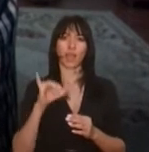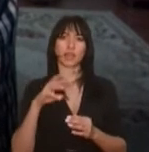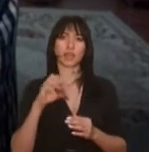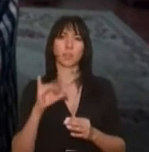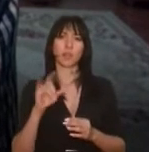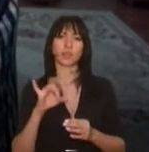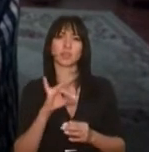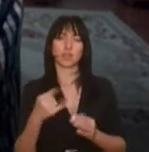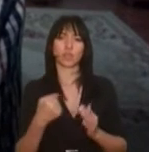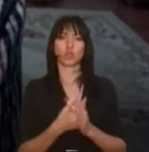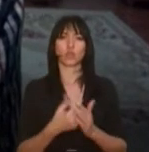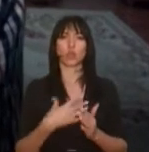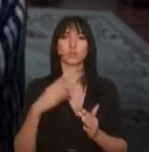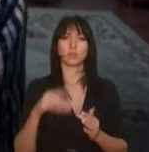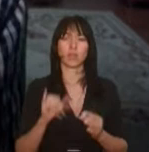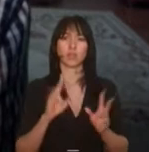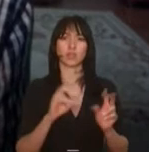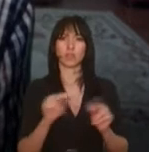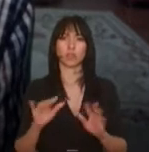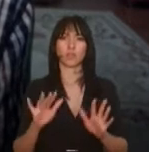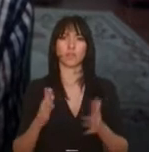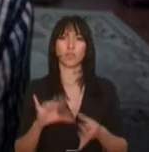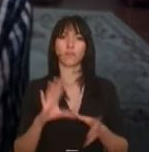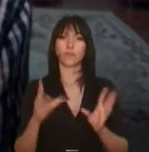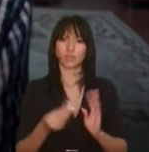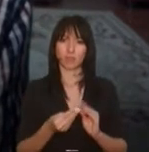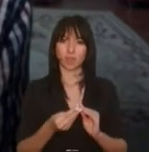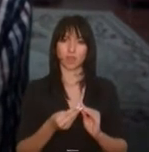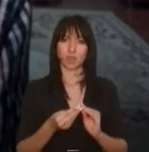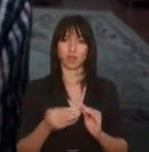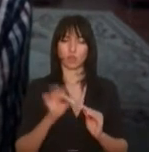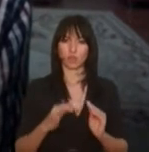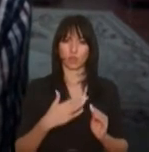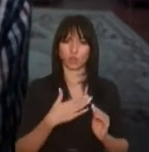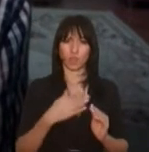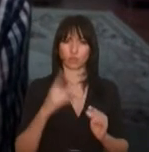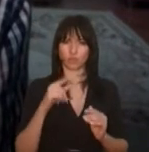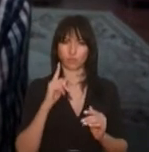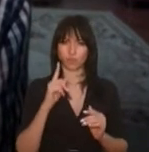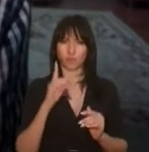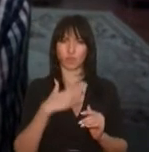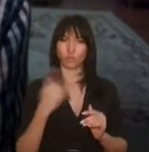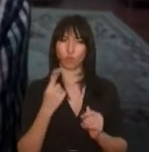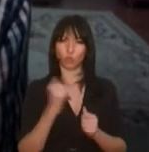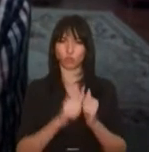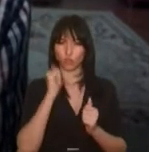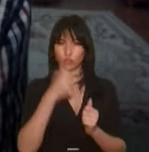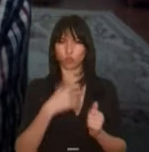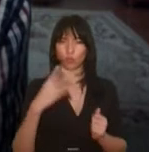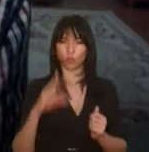смерті від нещасних випадків. Взагалі по нашій області щорічно помирає приблизно